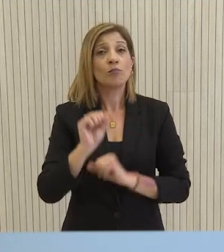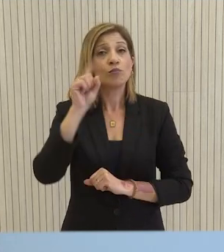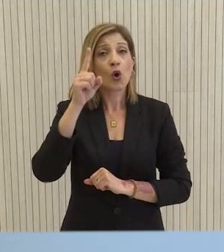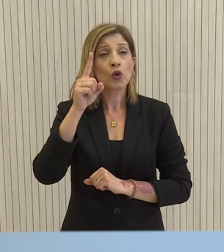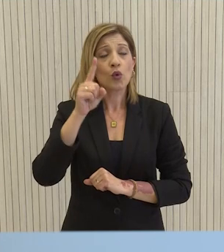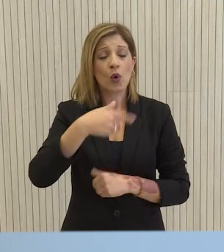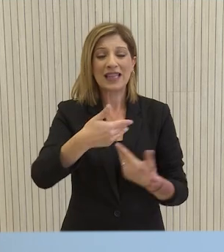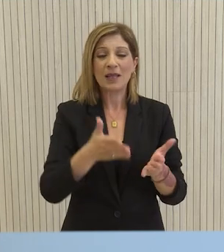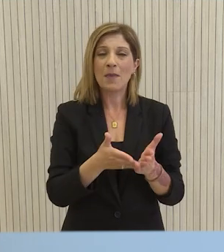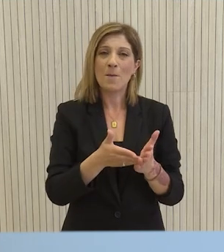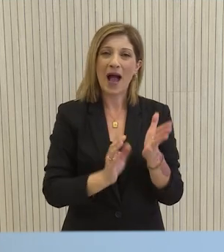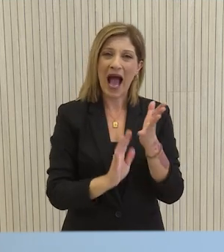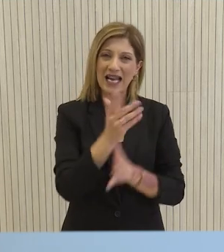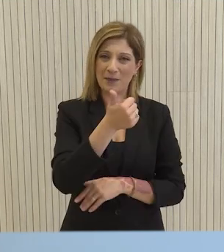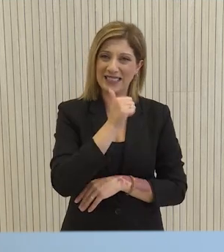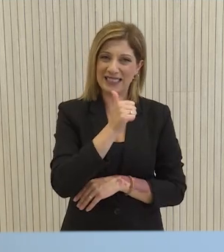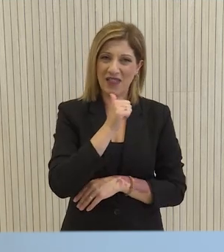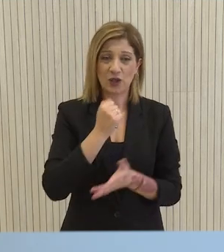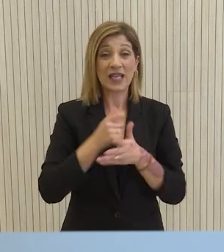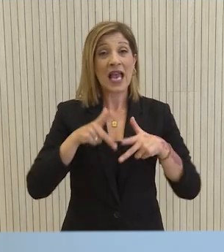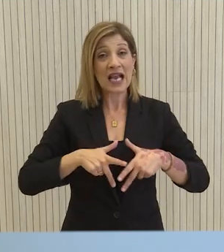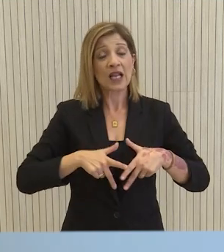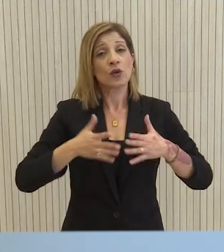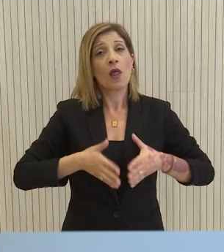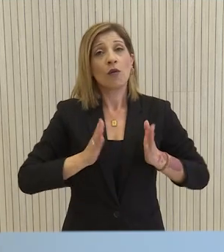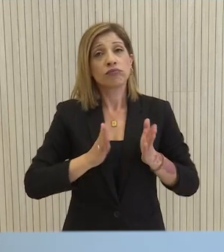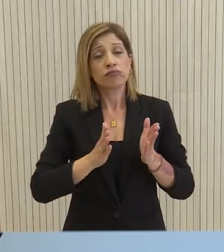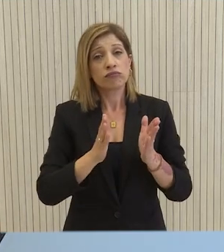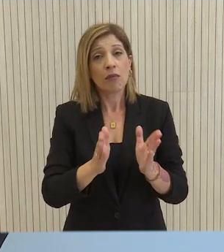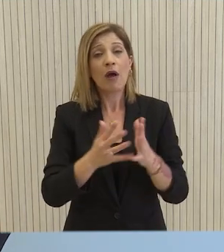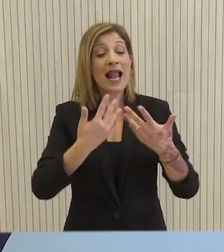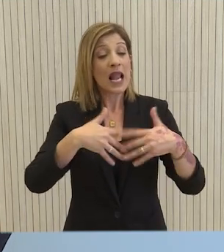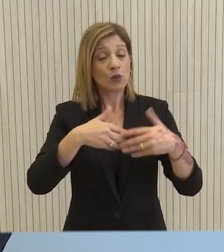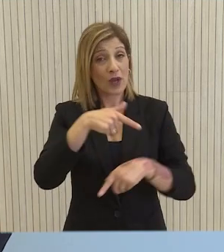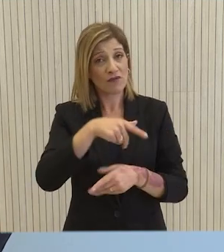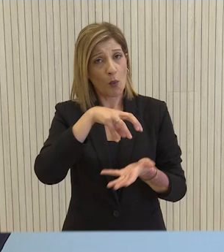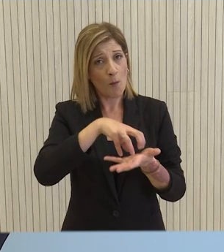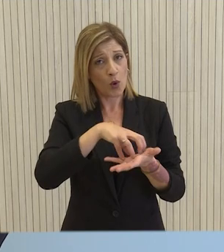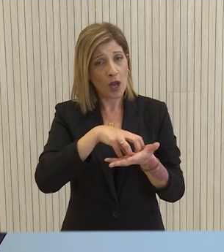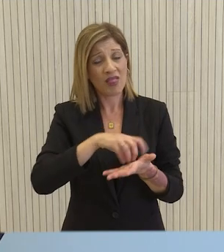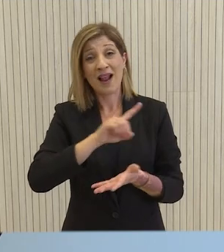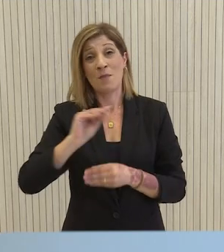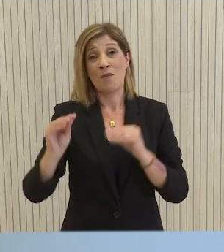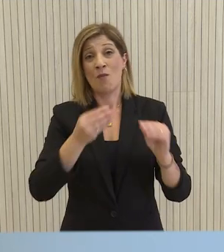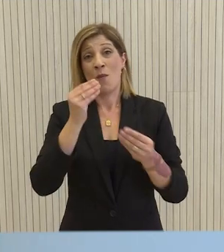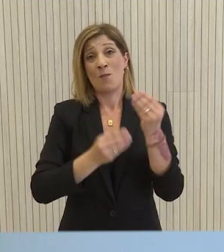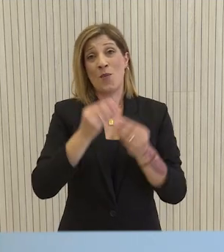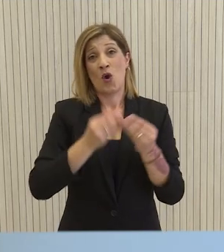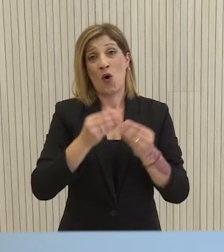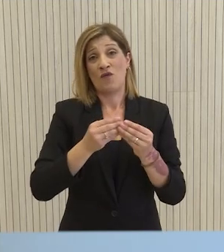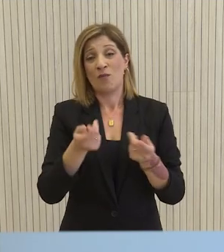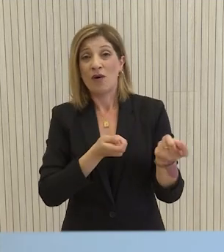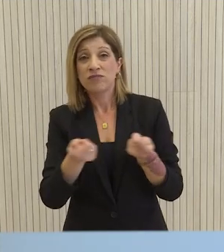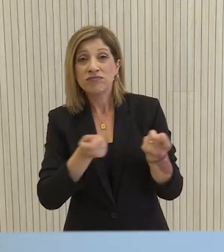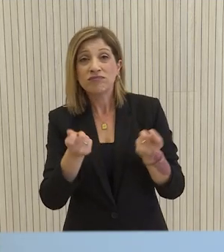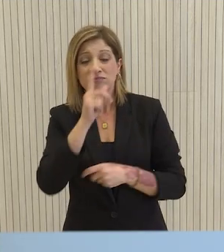του Τμήματος Αναπτύξεως Υδάτων και του κράτους είναι να συνεχιστεί απρόσκοπτα η λειτουργία της μονάδας, ώστε να μην προκληθεί αναστάτωση αναφορικά με τη